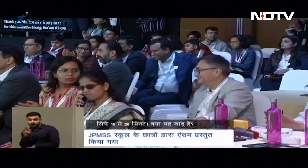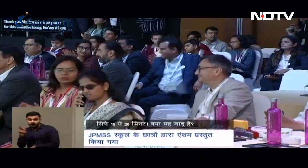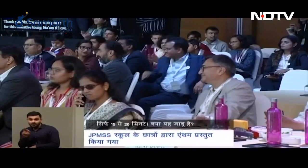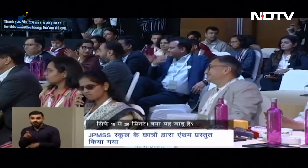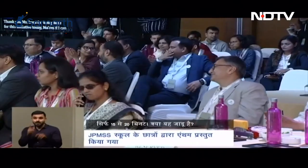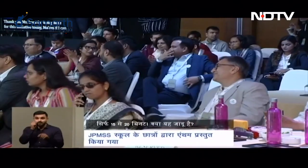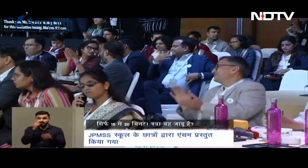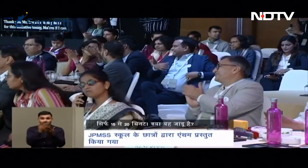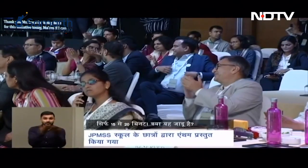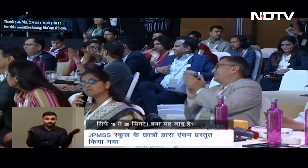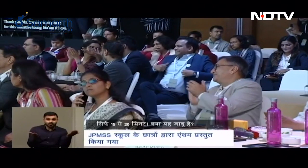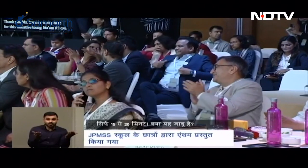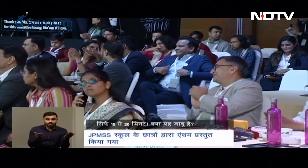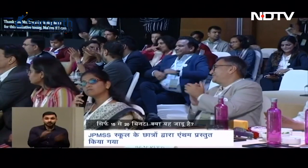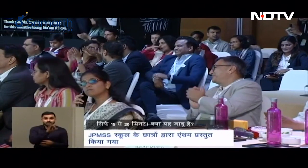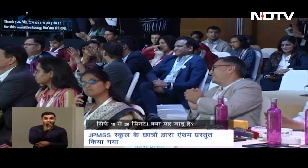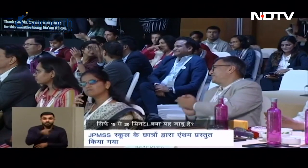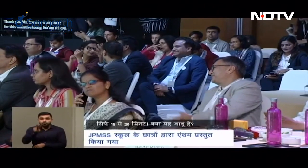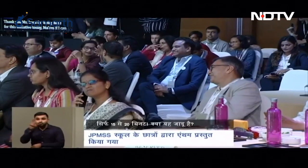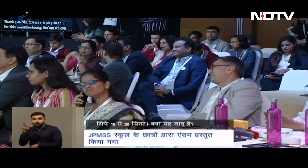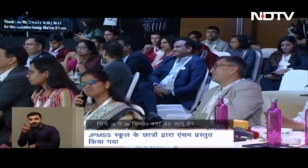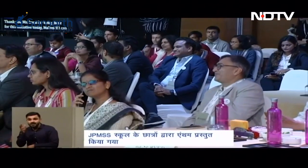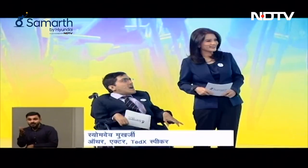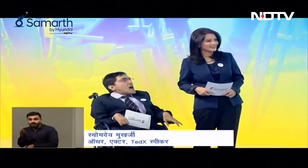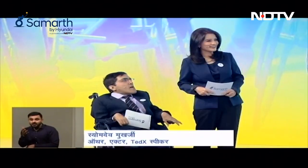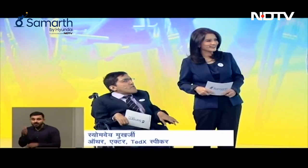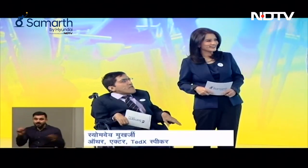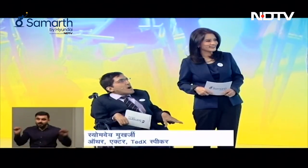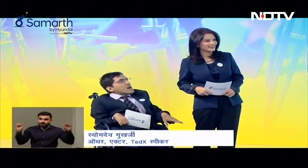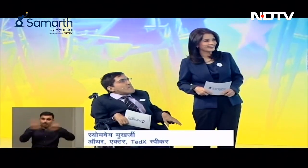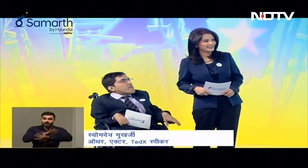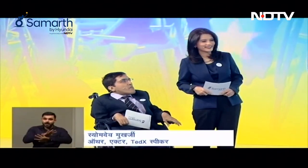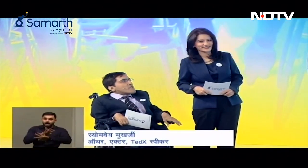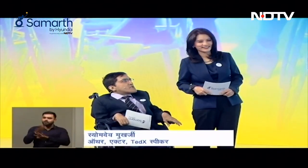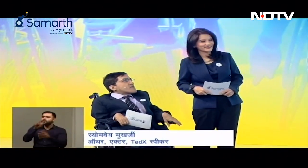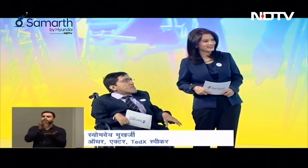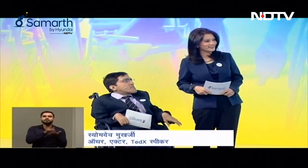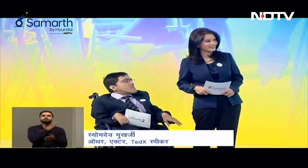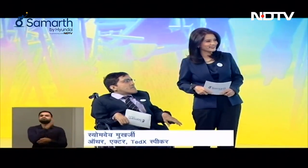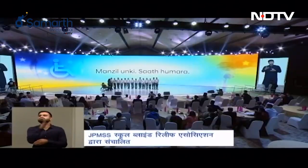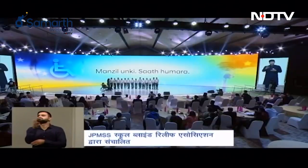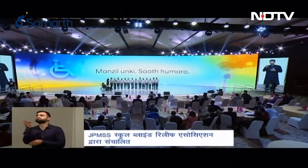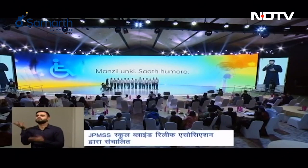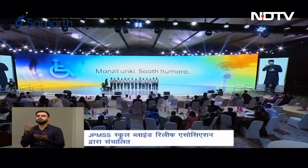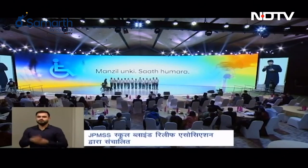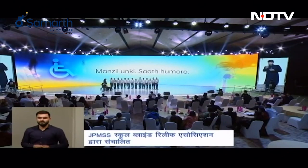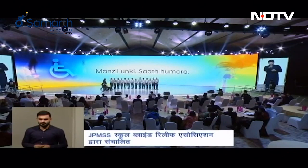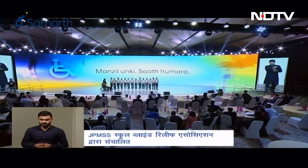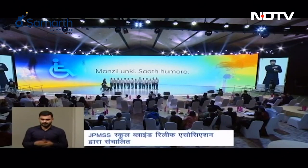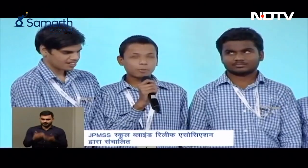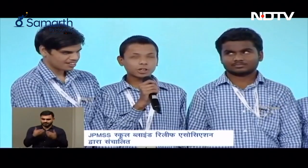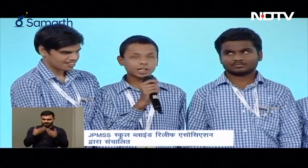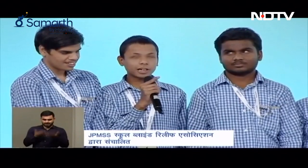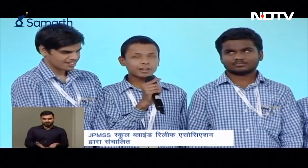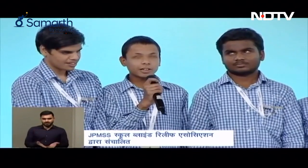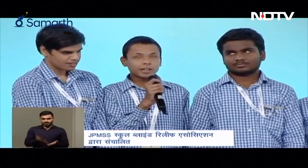लेडीज एंड जेंटलमैन, ओनली 15 to 20 minutes, इज दिस अ मैजिक। आप लोग कहाँ कहाँ परफॉर्म कर चुके हो? तो यहाँ पे